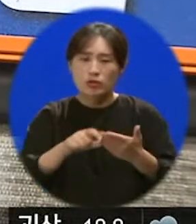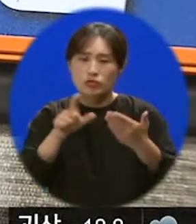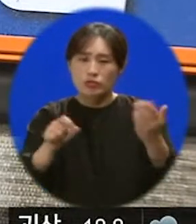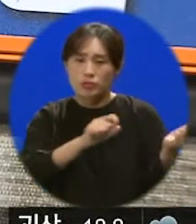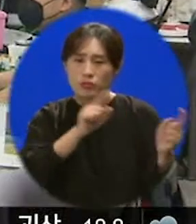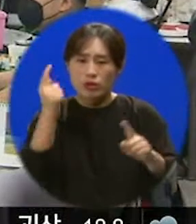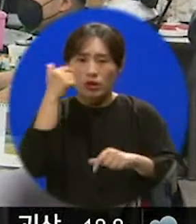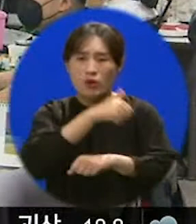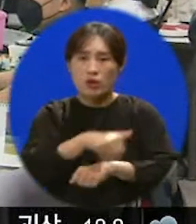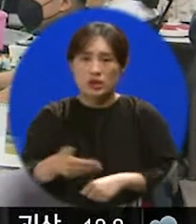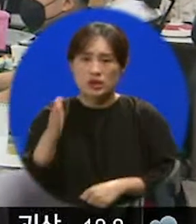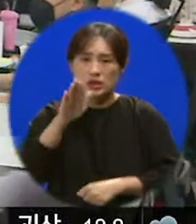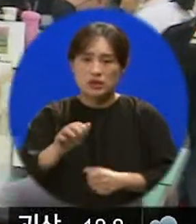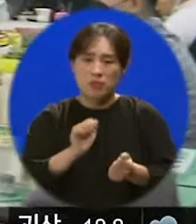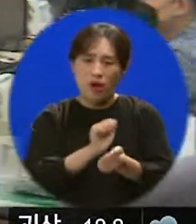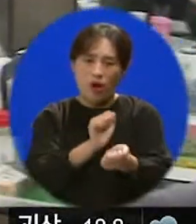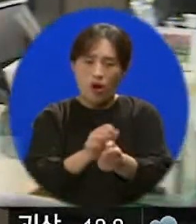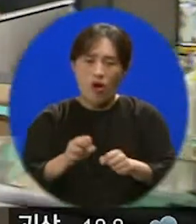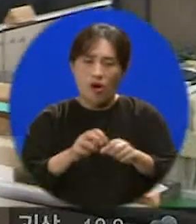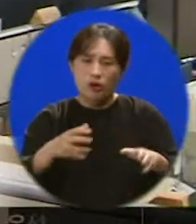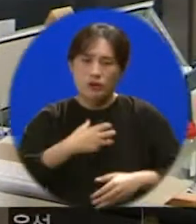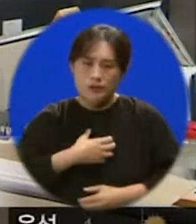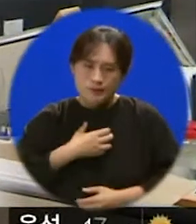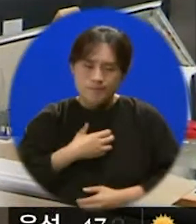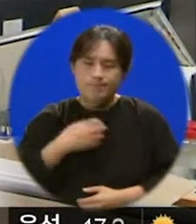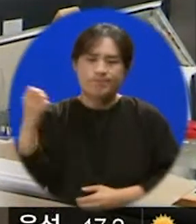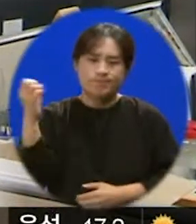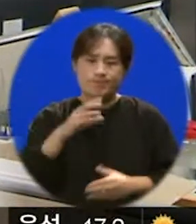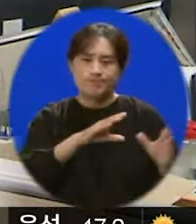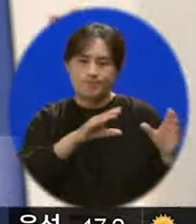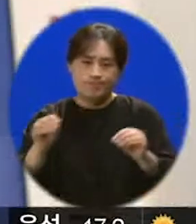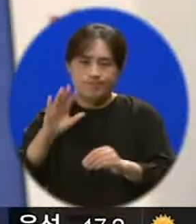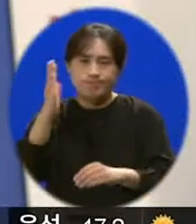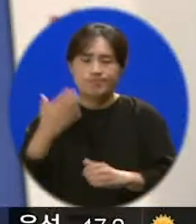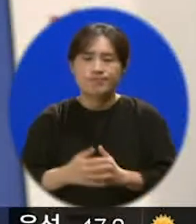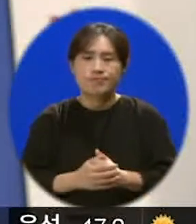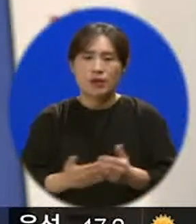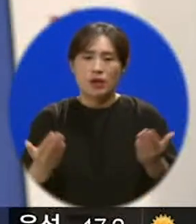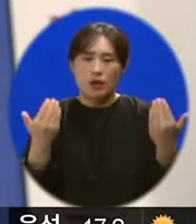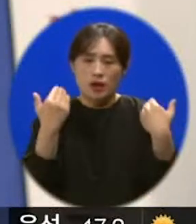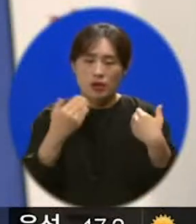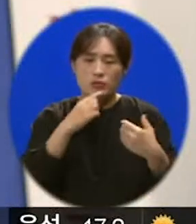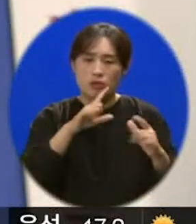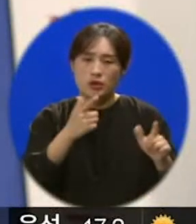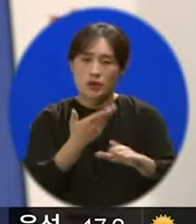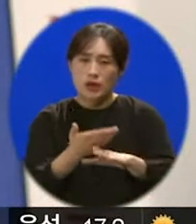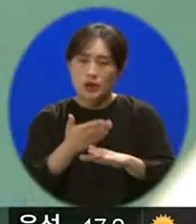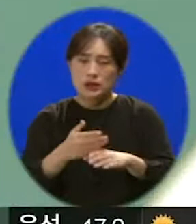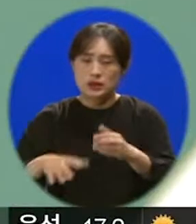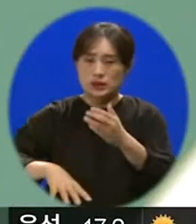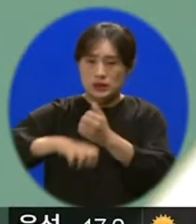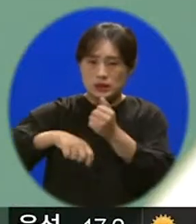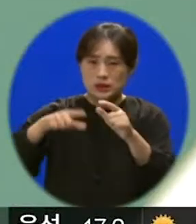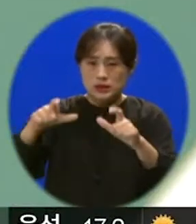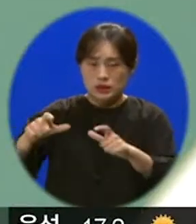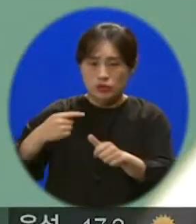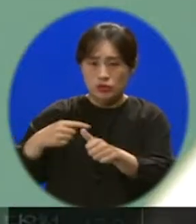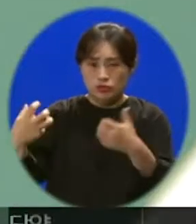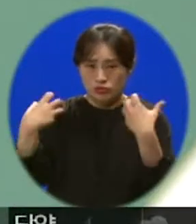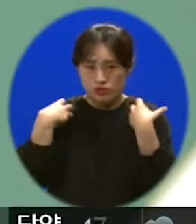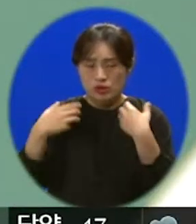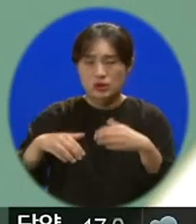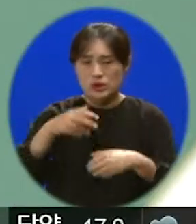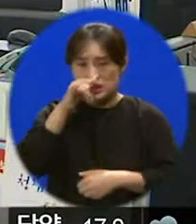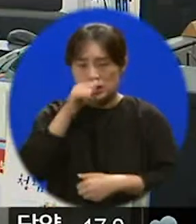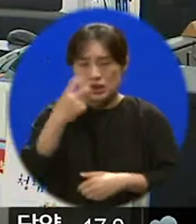예정이었지만 감염 확산 새로 또 다시 잠정 중단됐습니다 학교를 제외하고 직속기관 과 지역 교육청의 하네